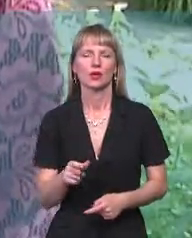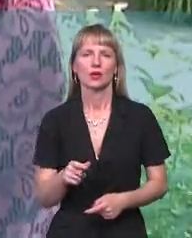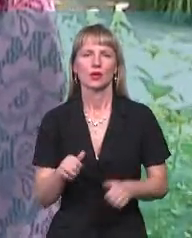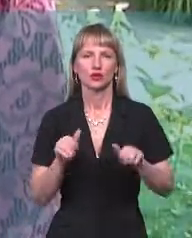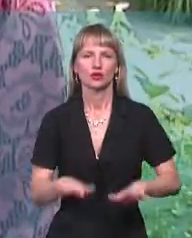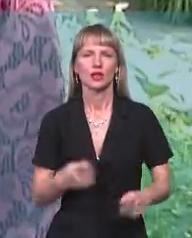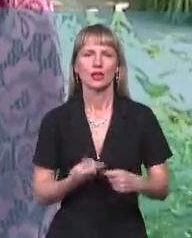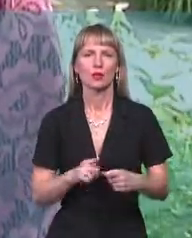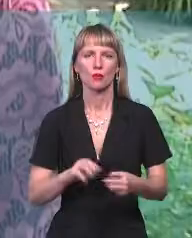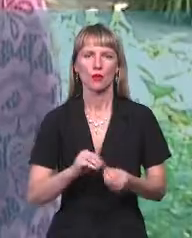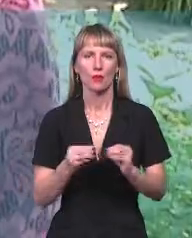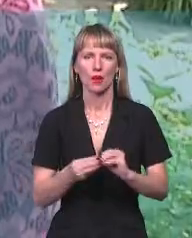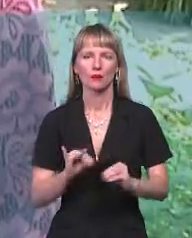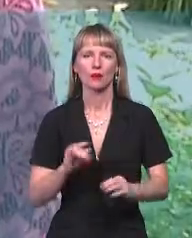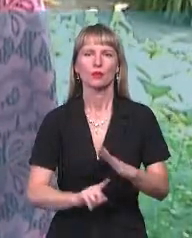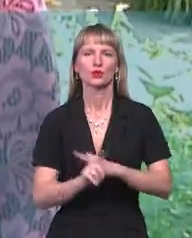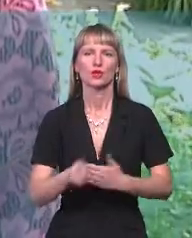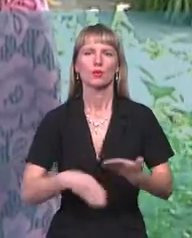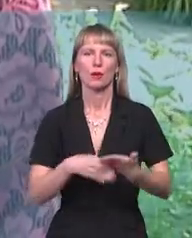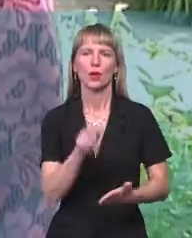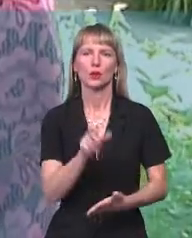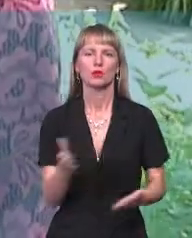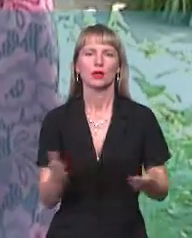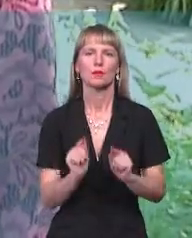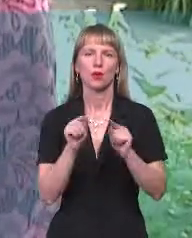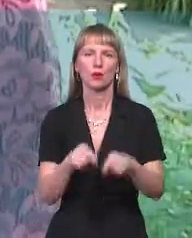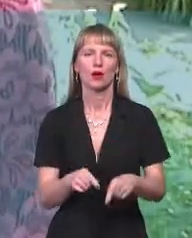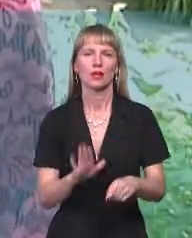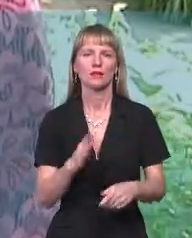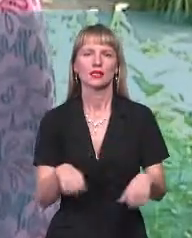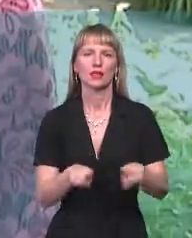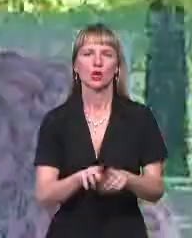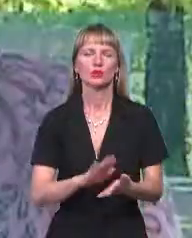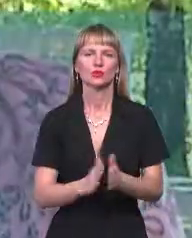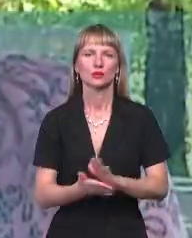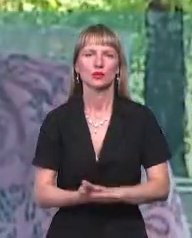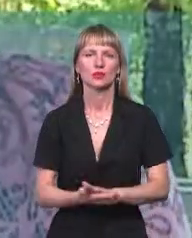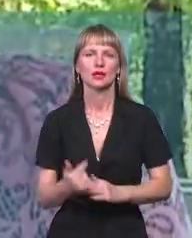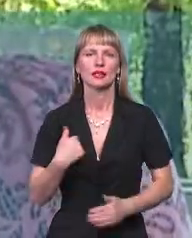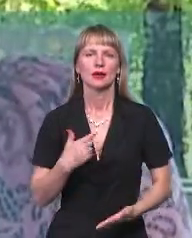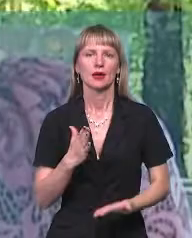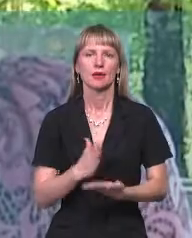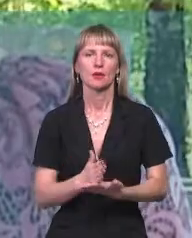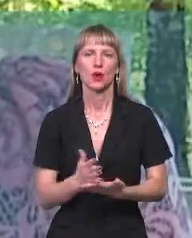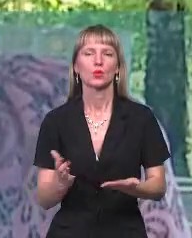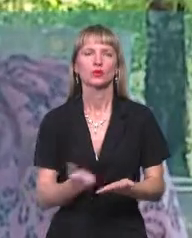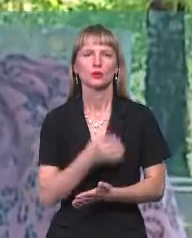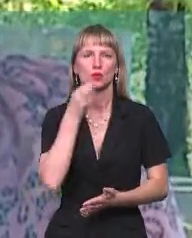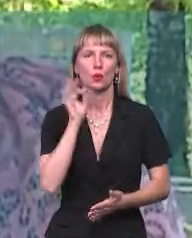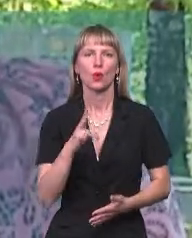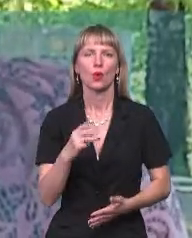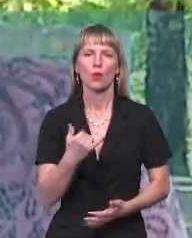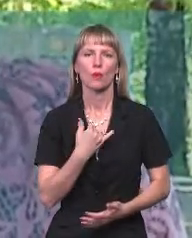ситуації, і почала допомагати людям, які попали в таку ситуацію. Я маю успішний досвід, в мене